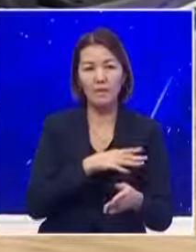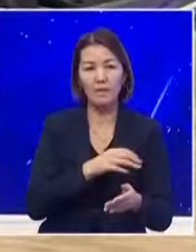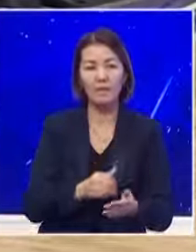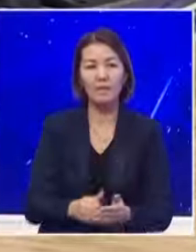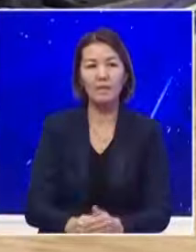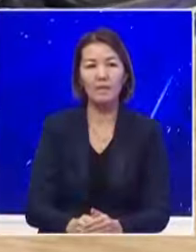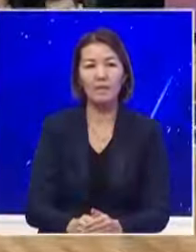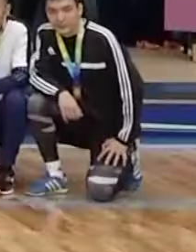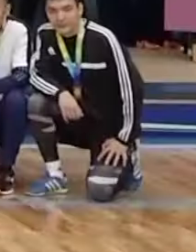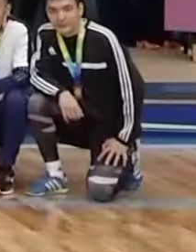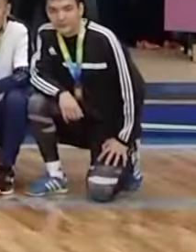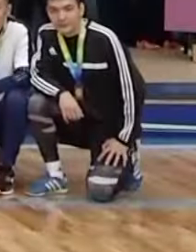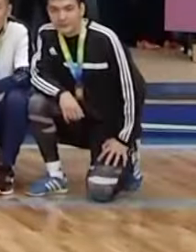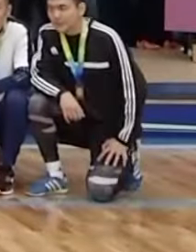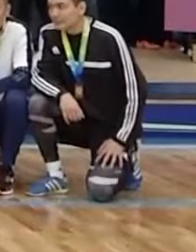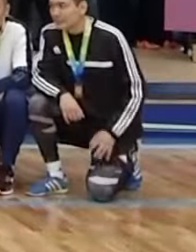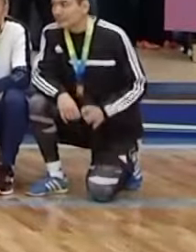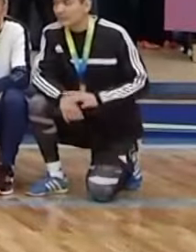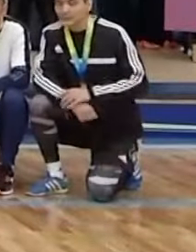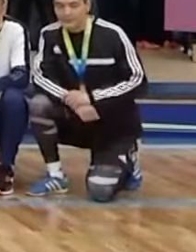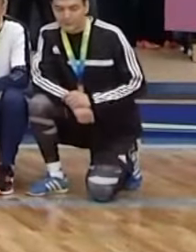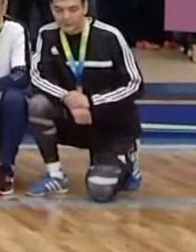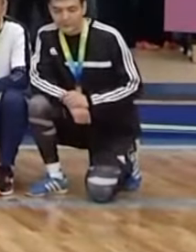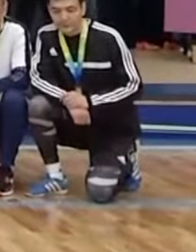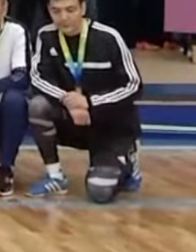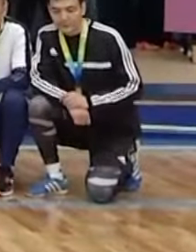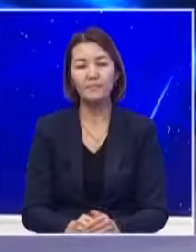Нұрланұлы, Жасұлан Шымкенже, Жетісу телеарнасы.